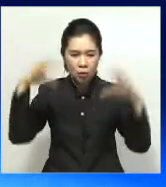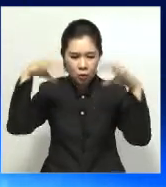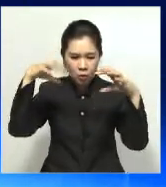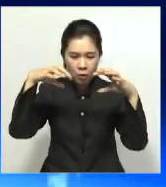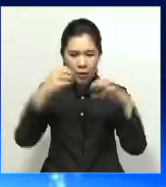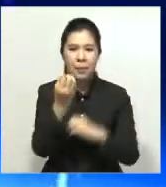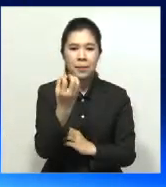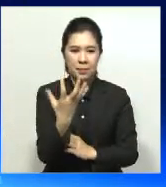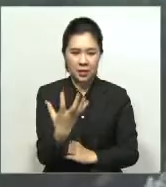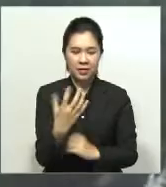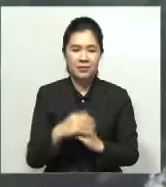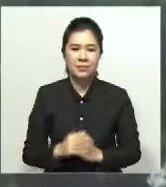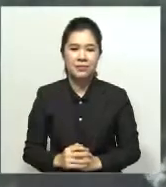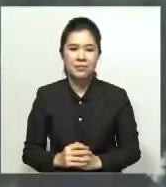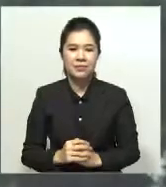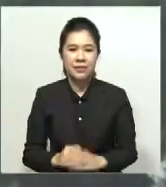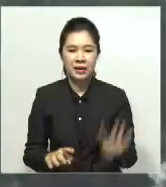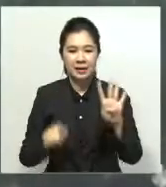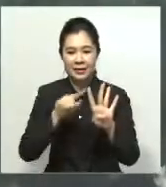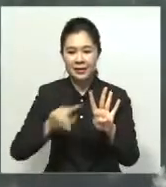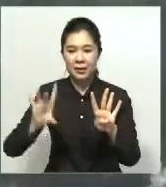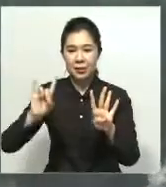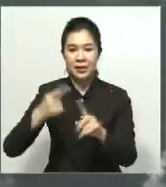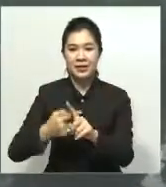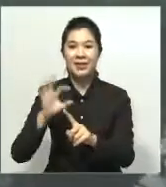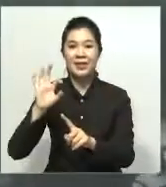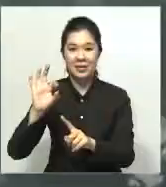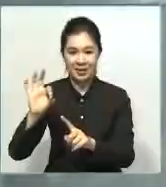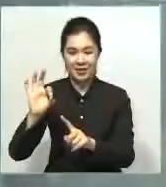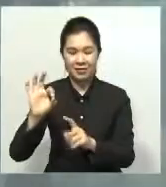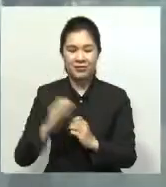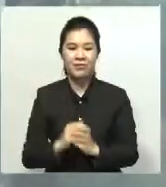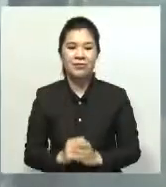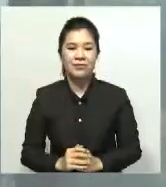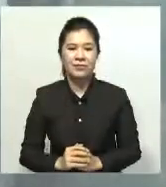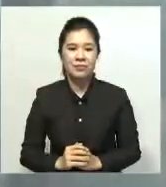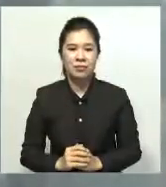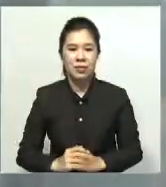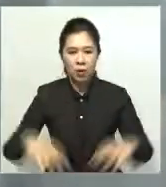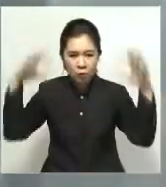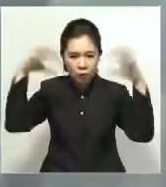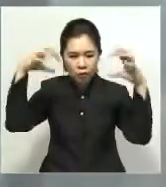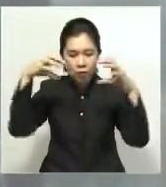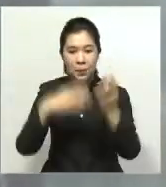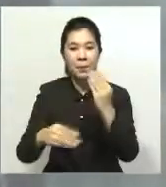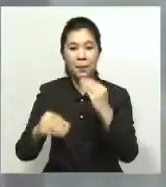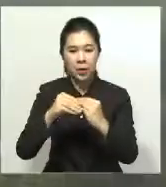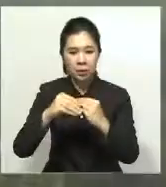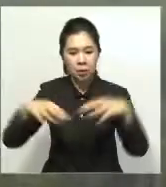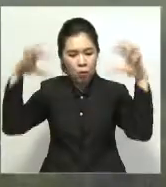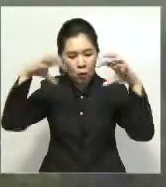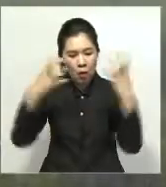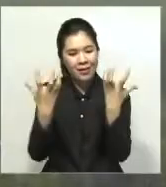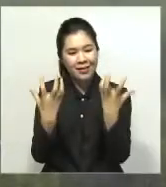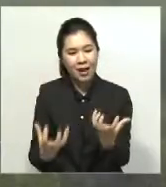กว่าภาคอื่นๆนะคะส่วน 4-8 กันยายนเมื่อสักครู่ที่เห็นกราฟิกแจ้งไว้นะคะจะมีฝนเพิ่มขึ้นกับมีฝนต